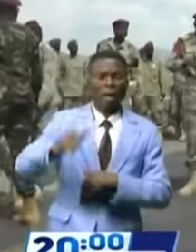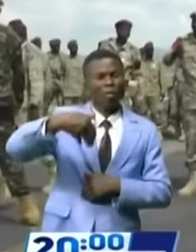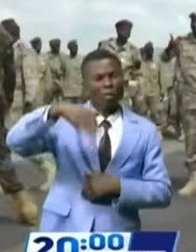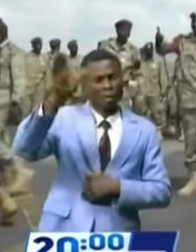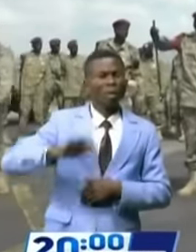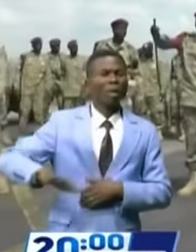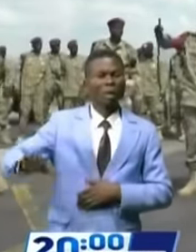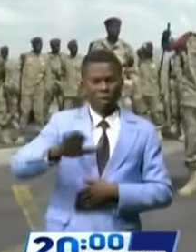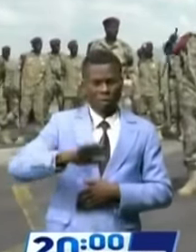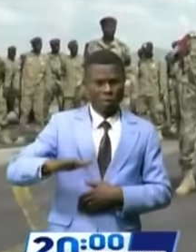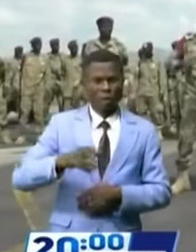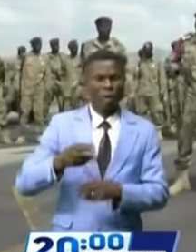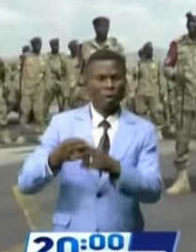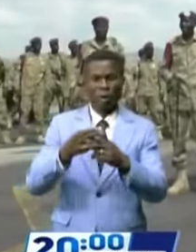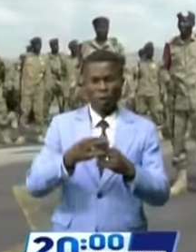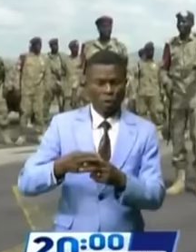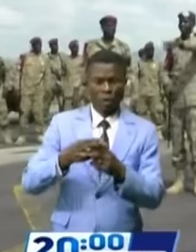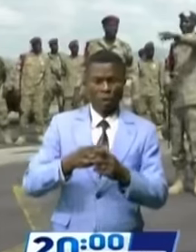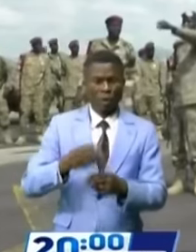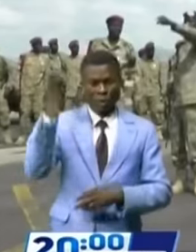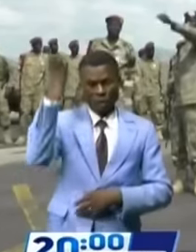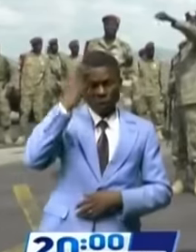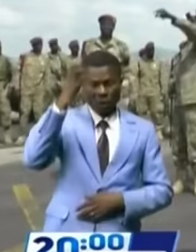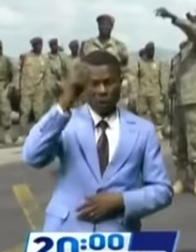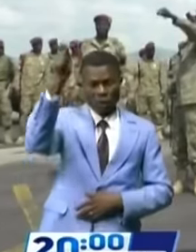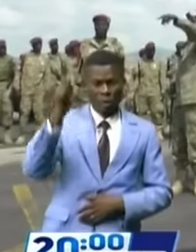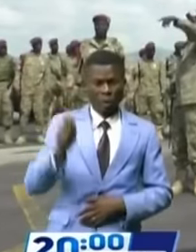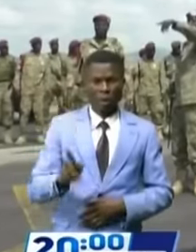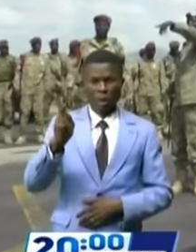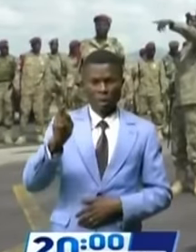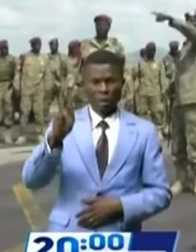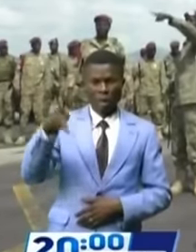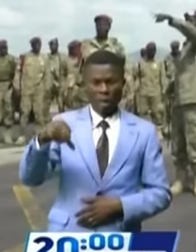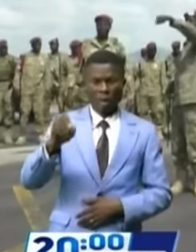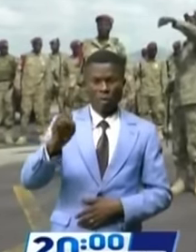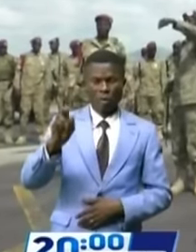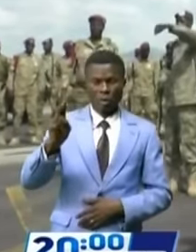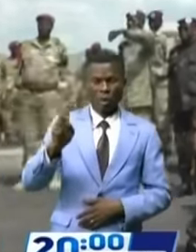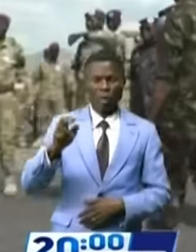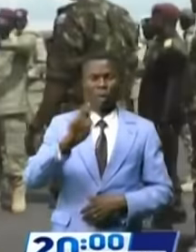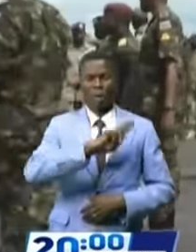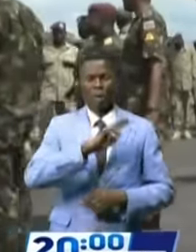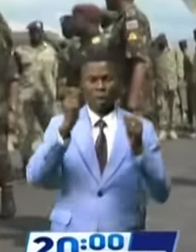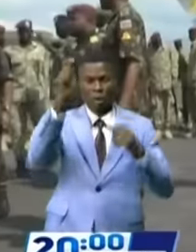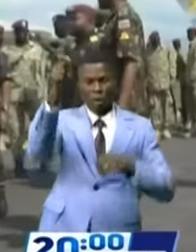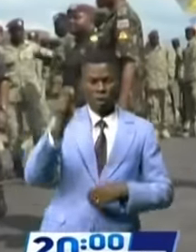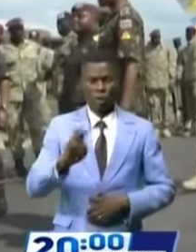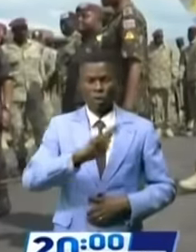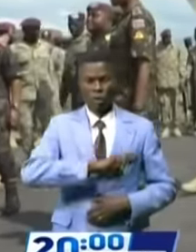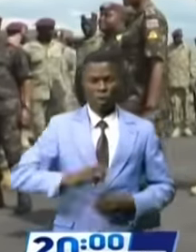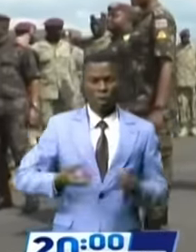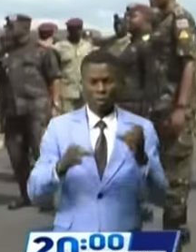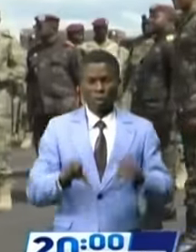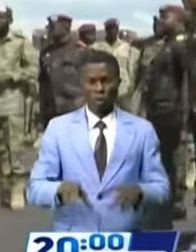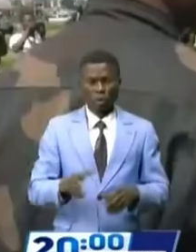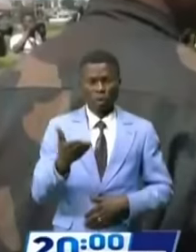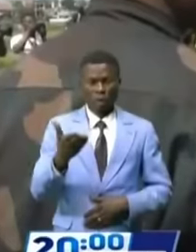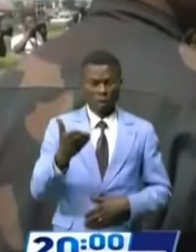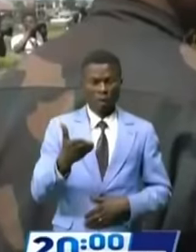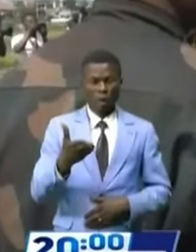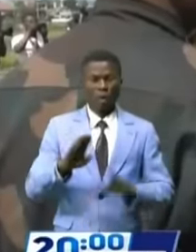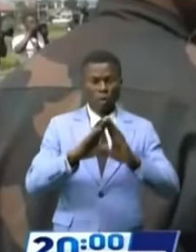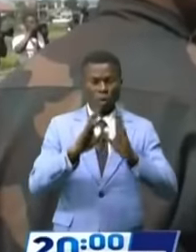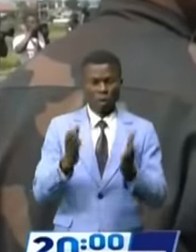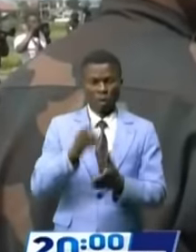Sud-Soudan sous la supervision du général Kaputa des forces armées de la République démocratique du Congo. Ils